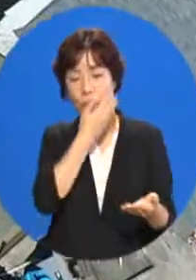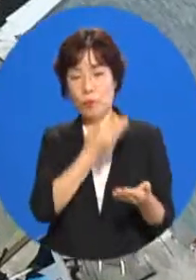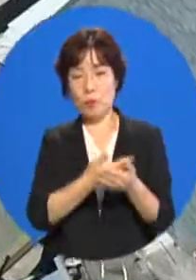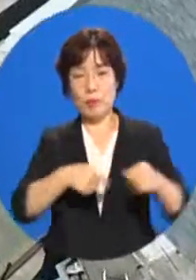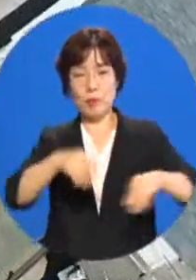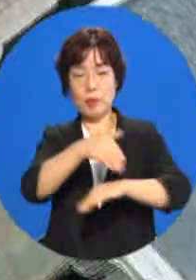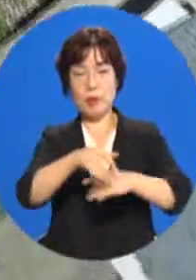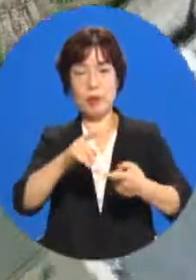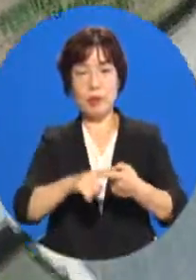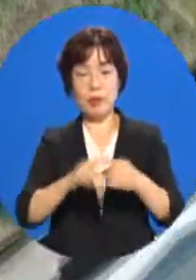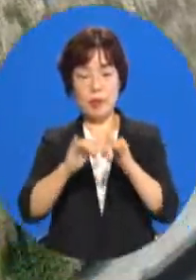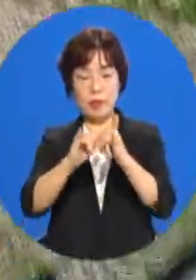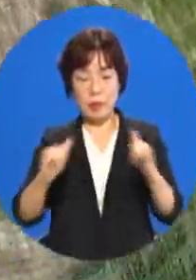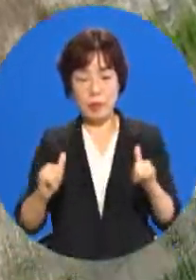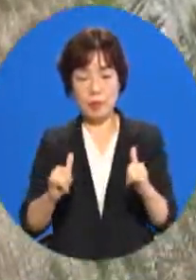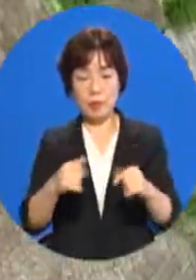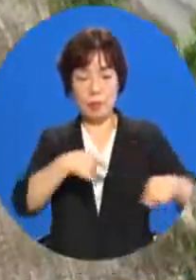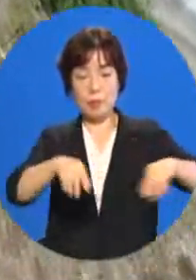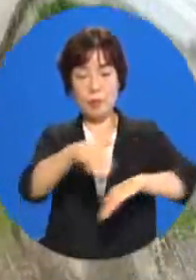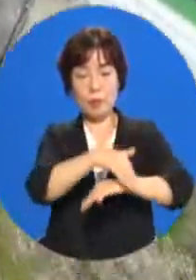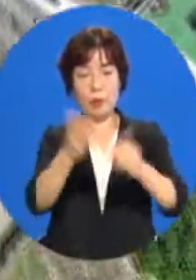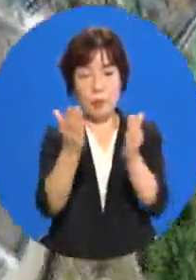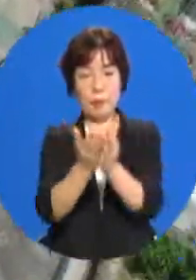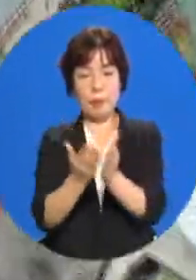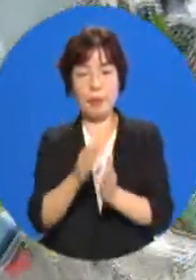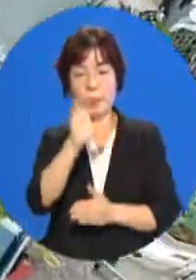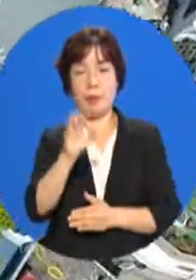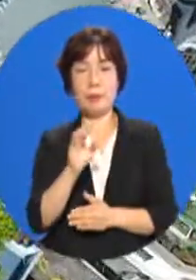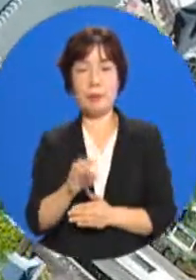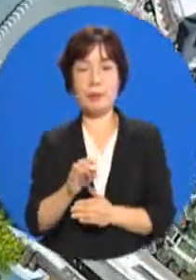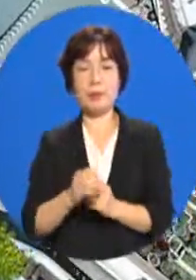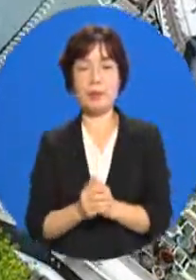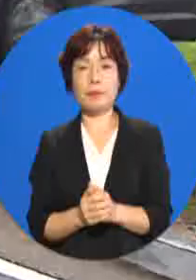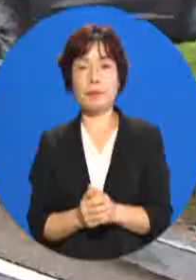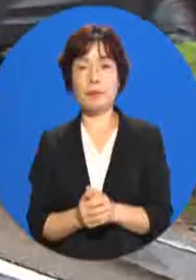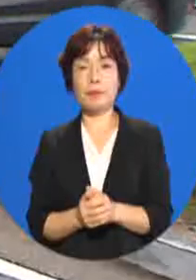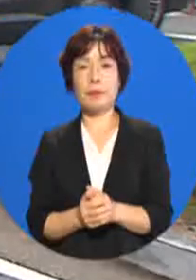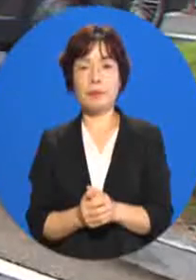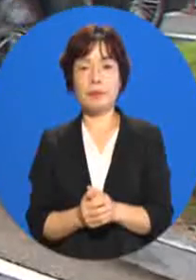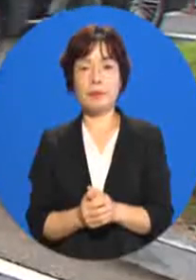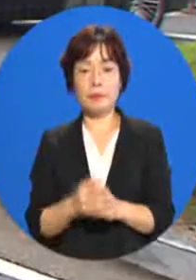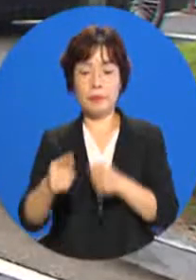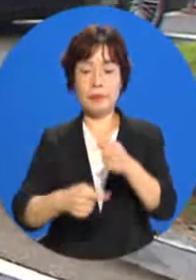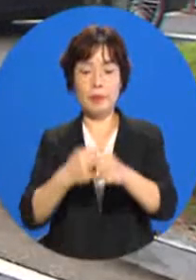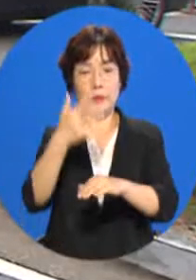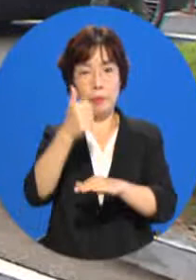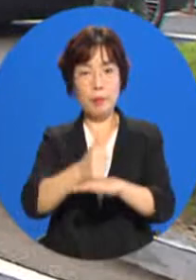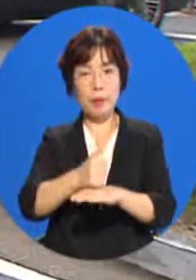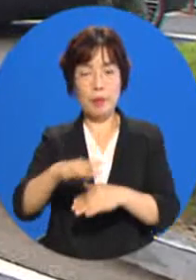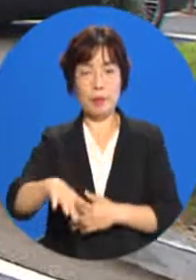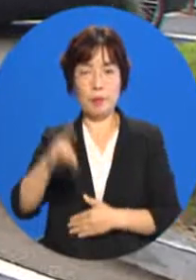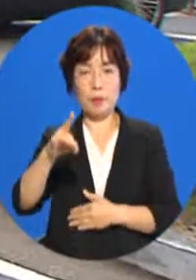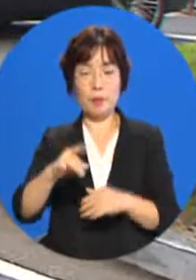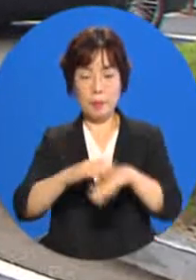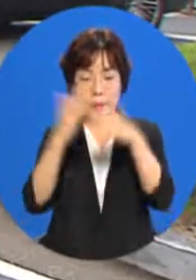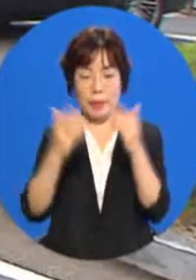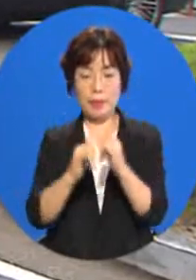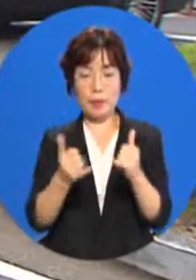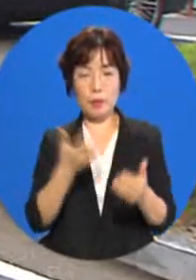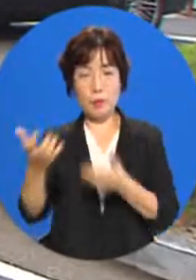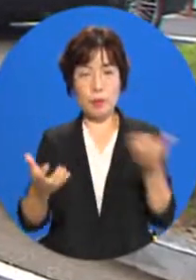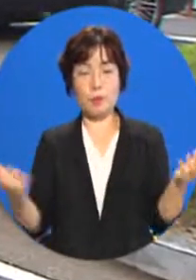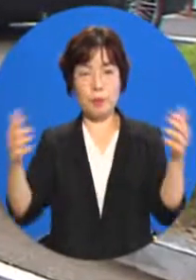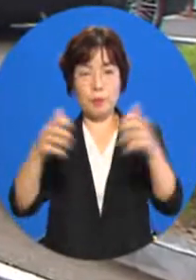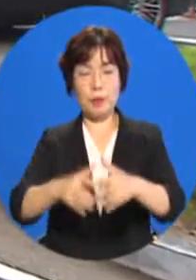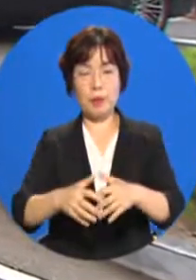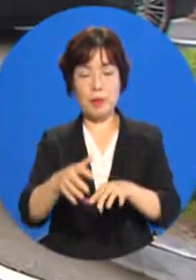인구 정책과 얼마나 맞물릴 수 있을지가 중요 과제가 되고 있습니다. 연말 연초마다 수천 명의 전입 전출로